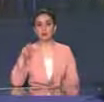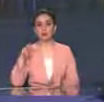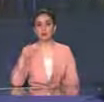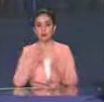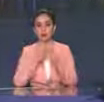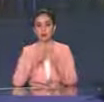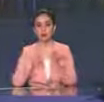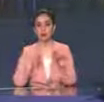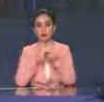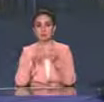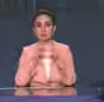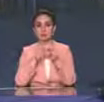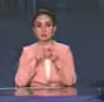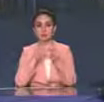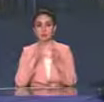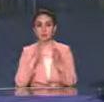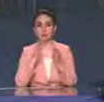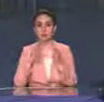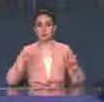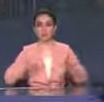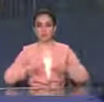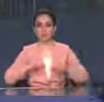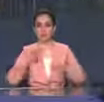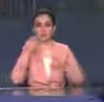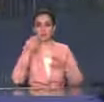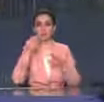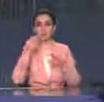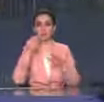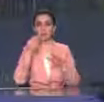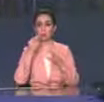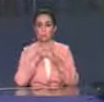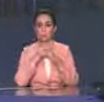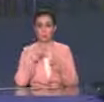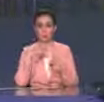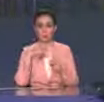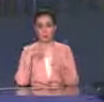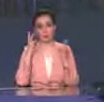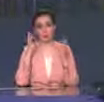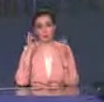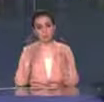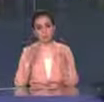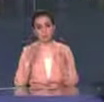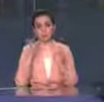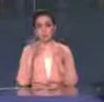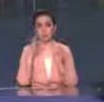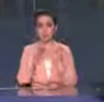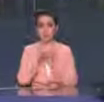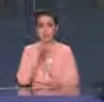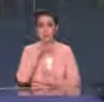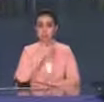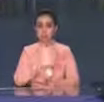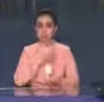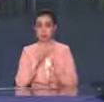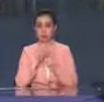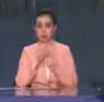некая вереница всадников на лошадях и либо на конях а здесь можно было бы правильней уместнее даже использовать